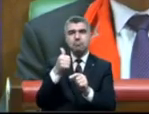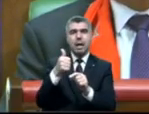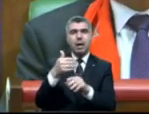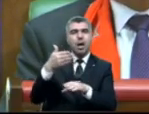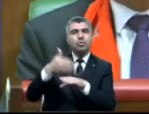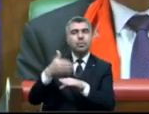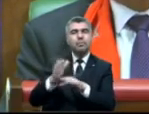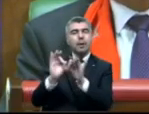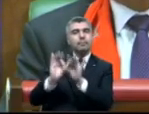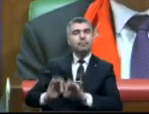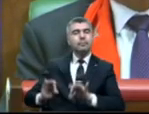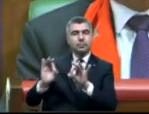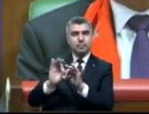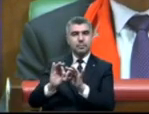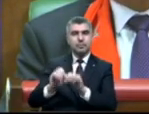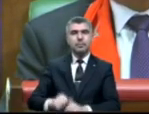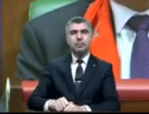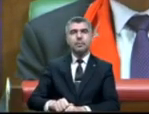وهنا نتساءل لماذا يتم وضع